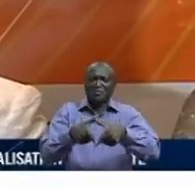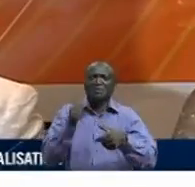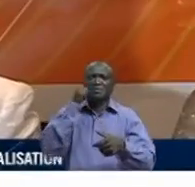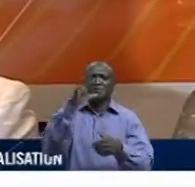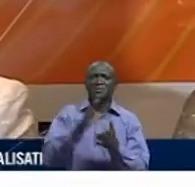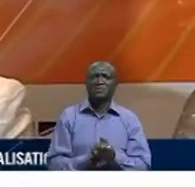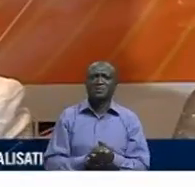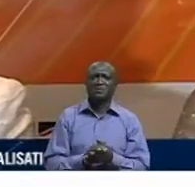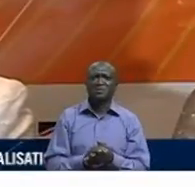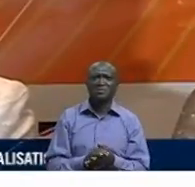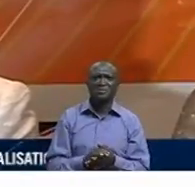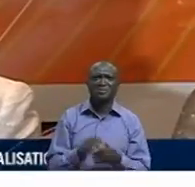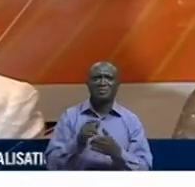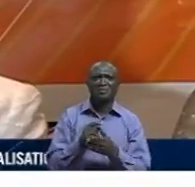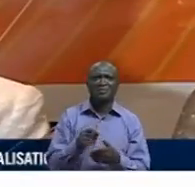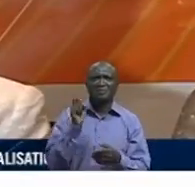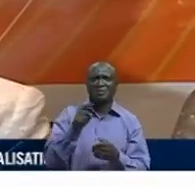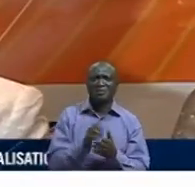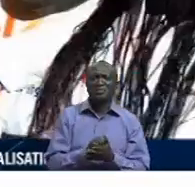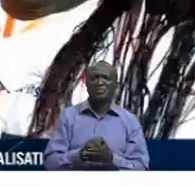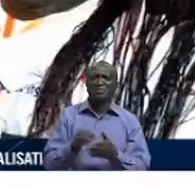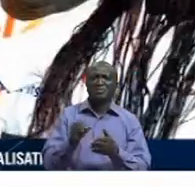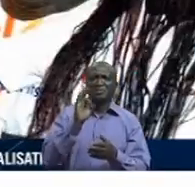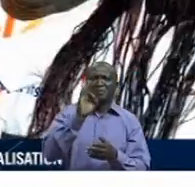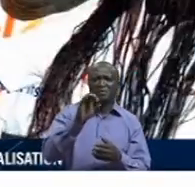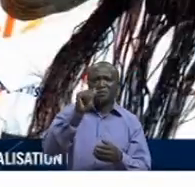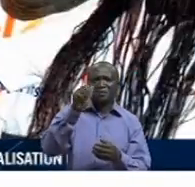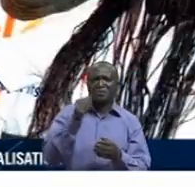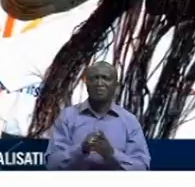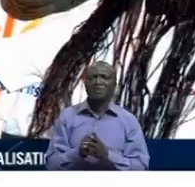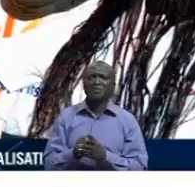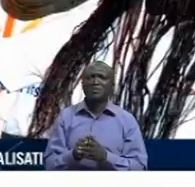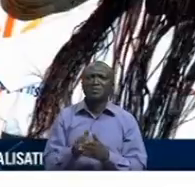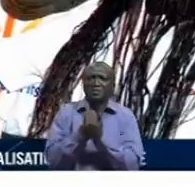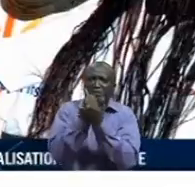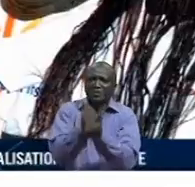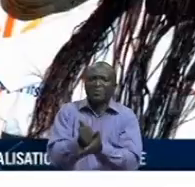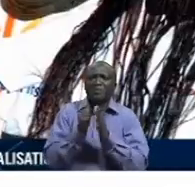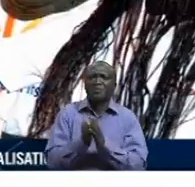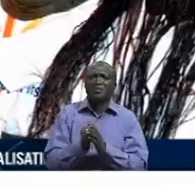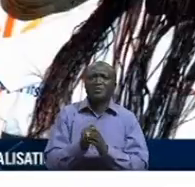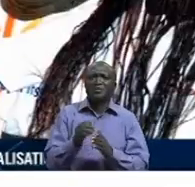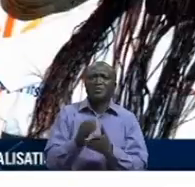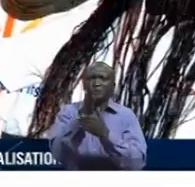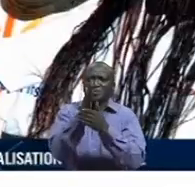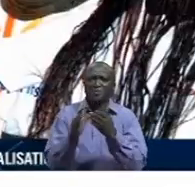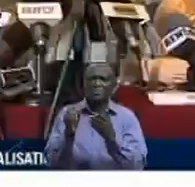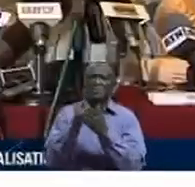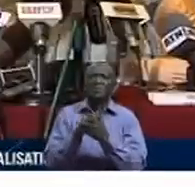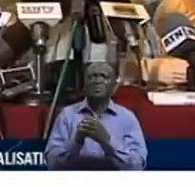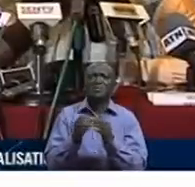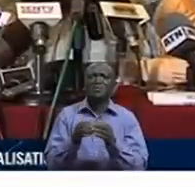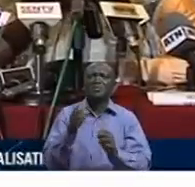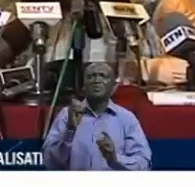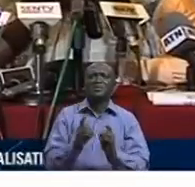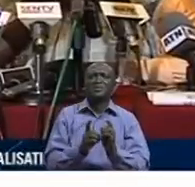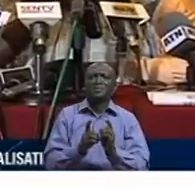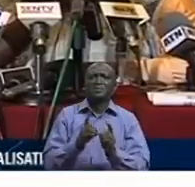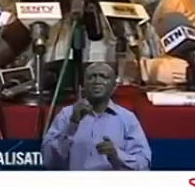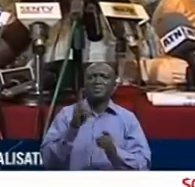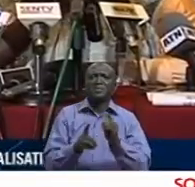de l'UNFP le but est de se focaliser sur la capture des dividendes démocraphique toutefois les parlementaires doivent jouer un